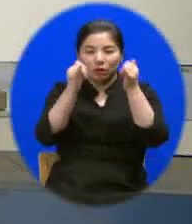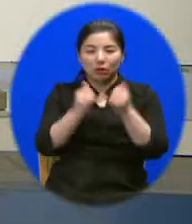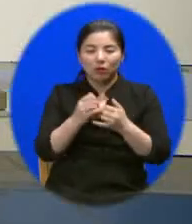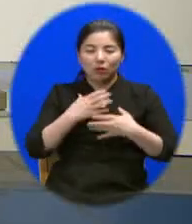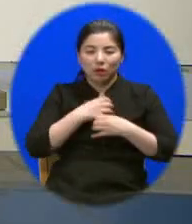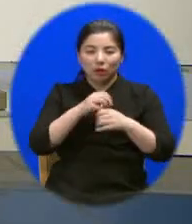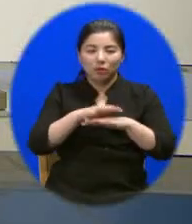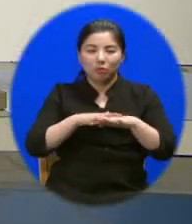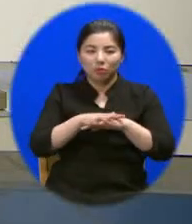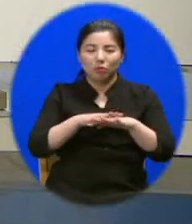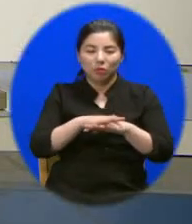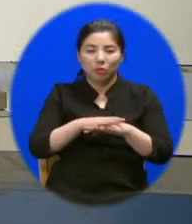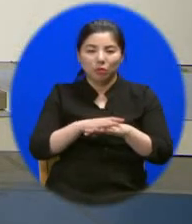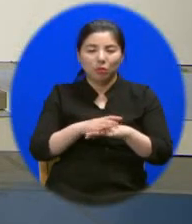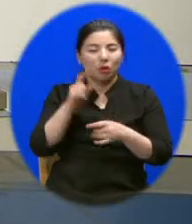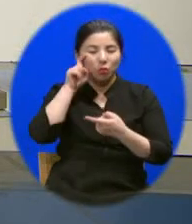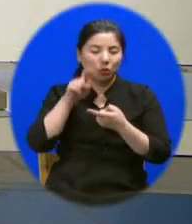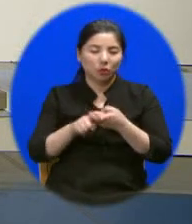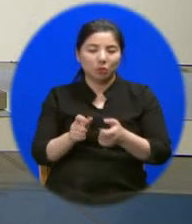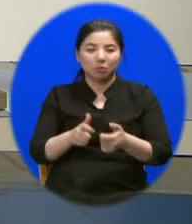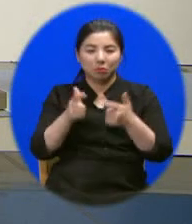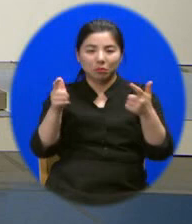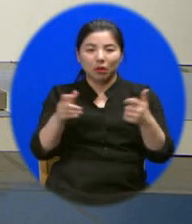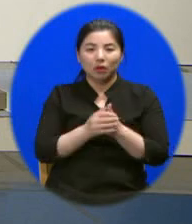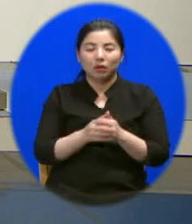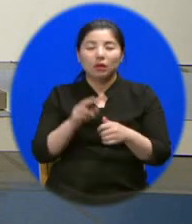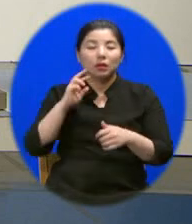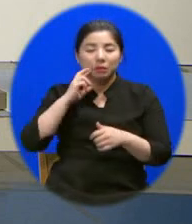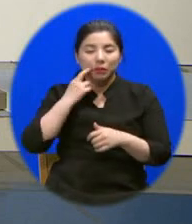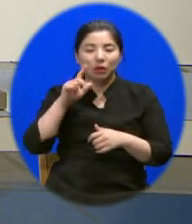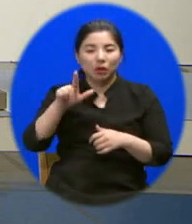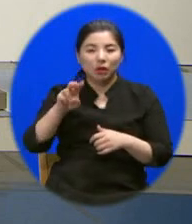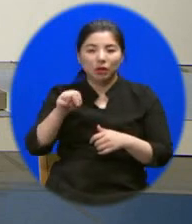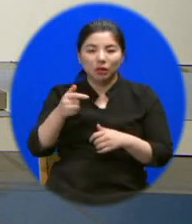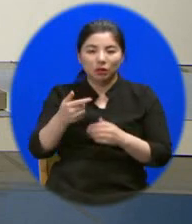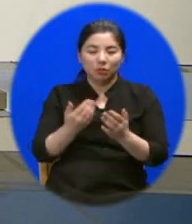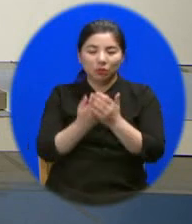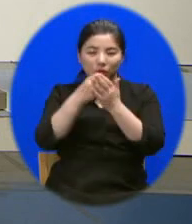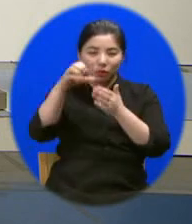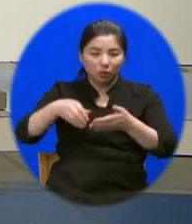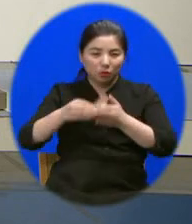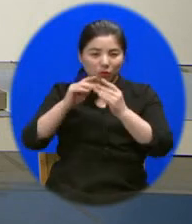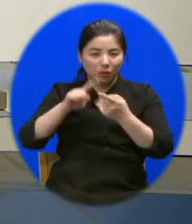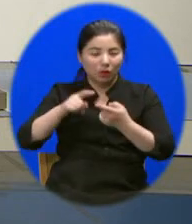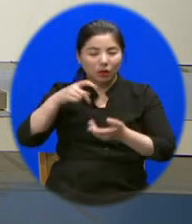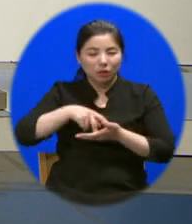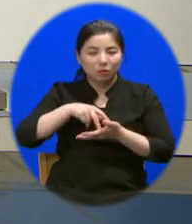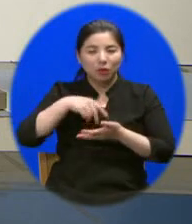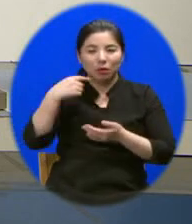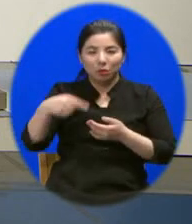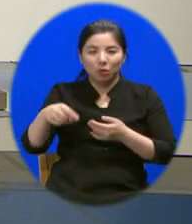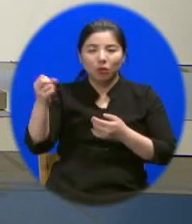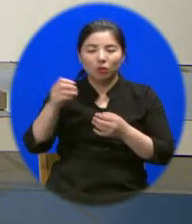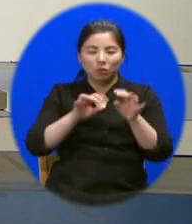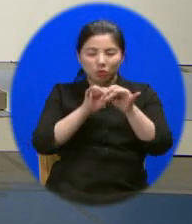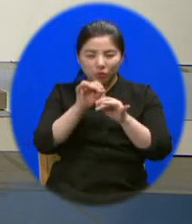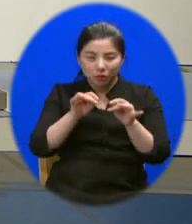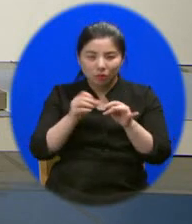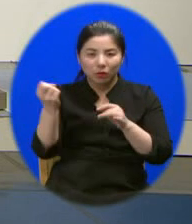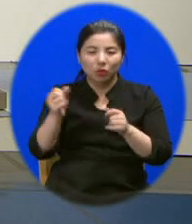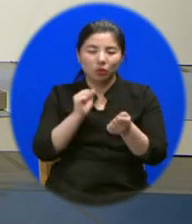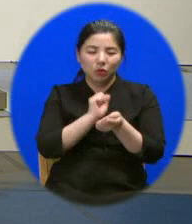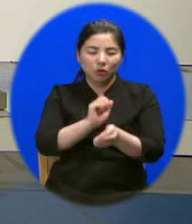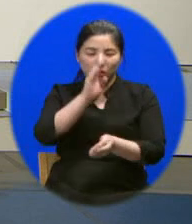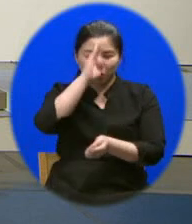구축이 봤는데요 자 우선 음성 lng 발전소 건립에 대한 입장을 말씀해 주시구요 또 미세먼지에 다 전염병의 감염 등